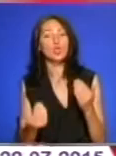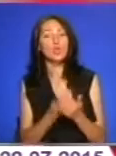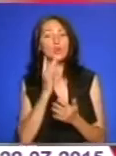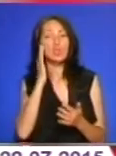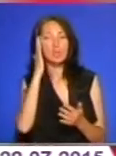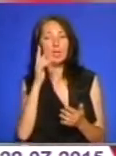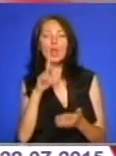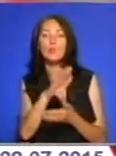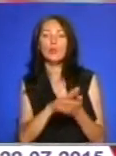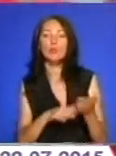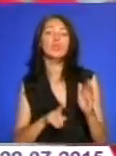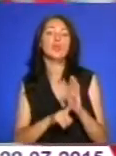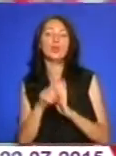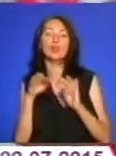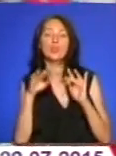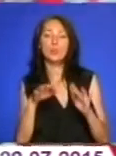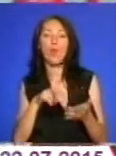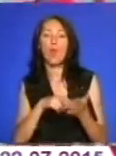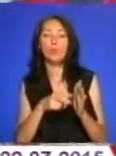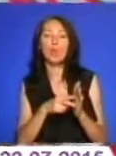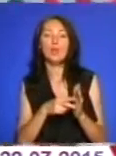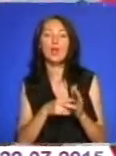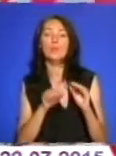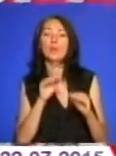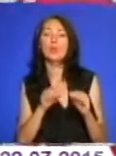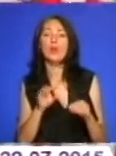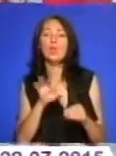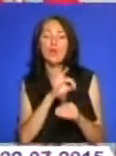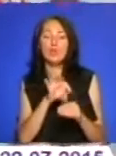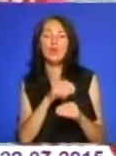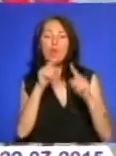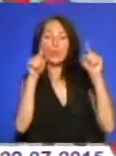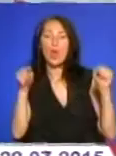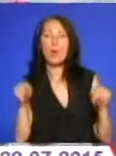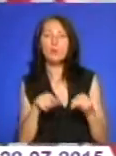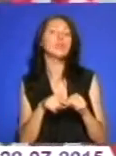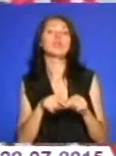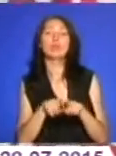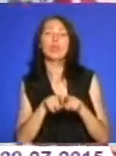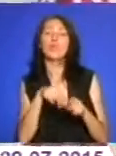як продовжити почату справу. У планах – вмонтувати вишивку на полотні у живопис.